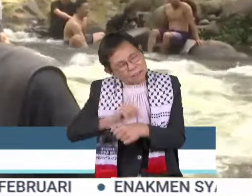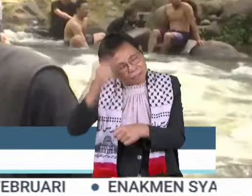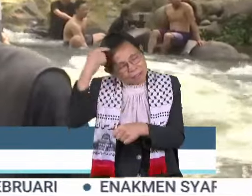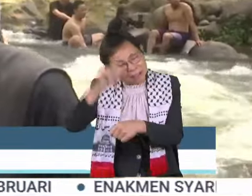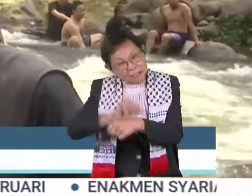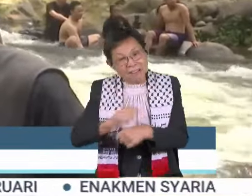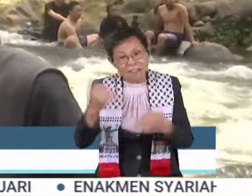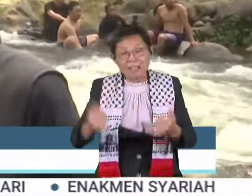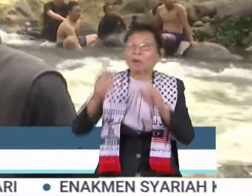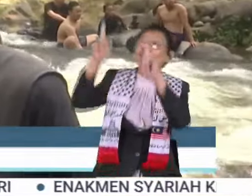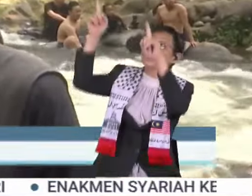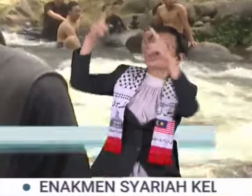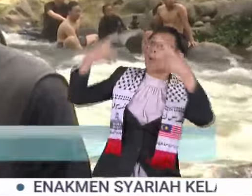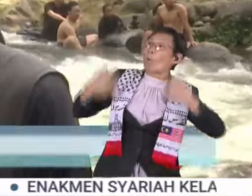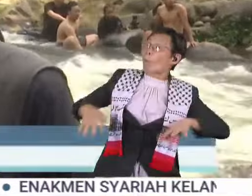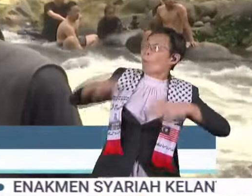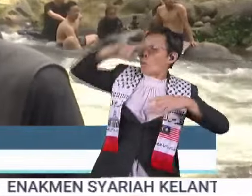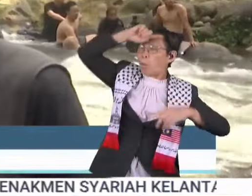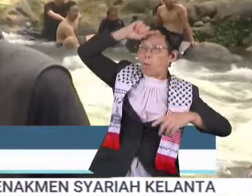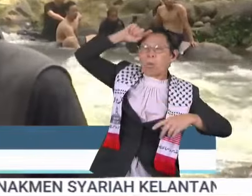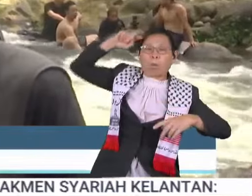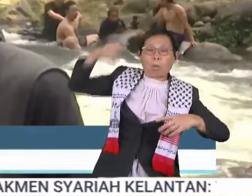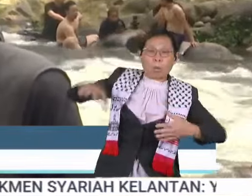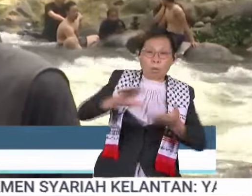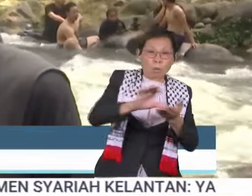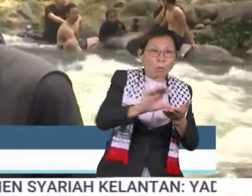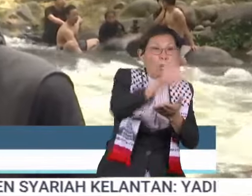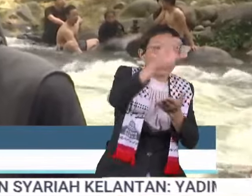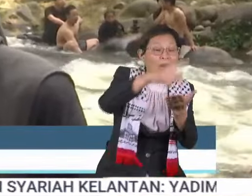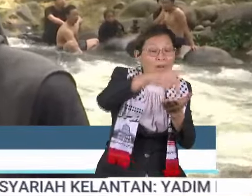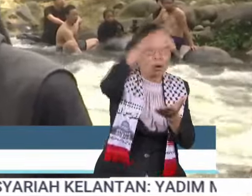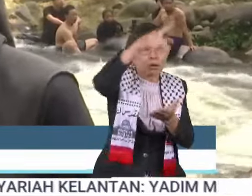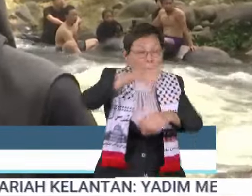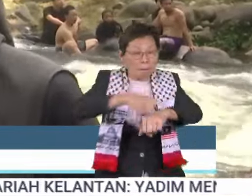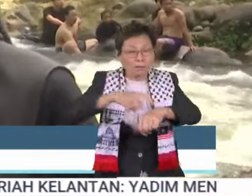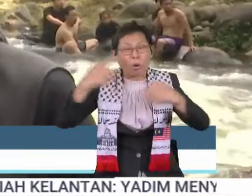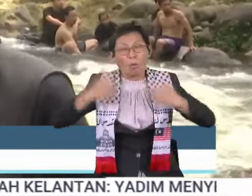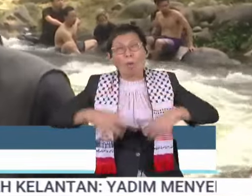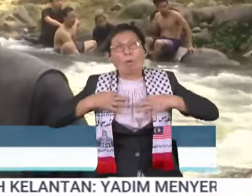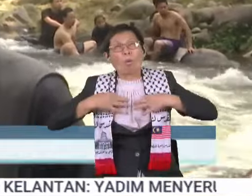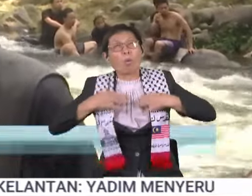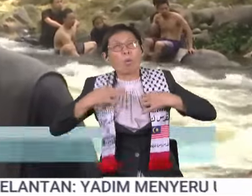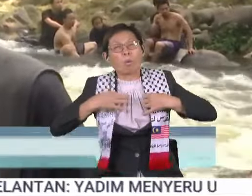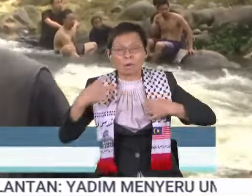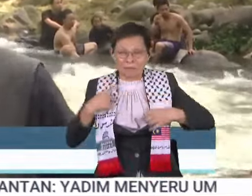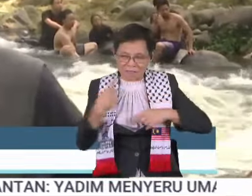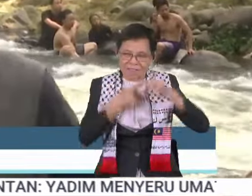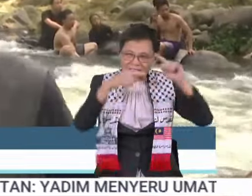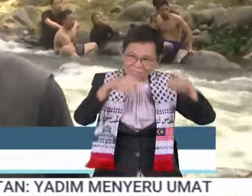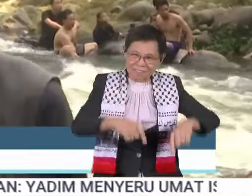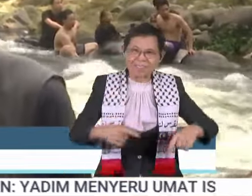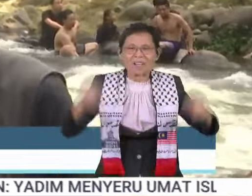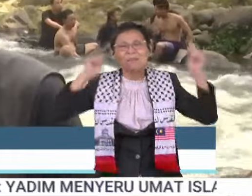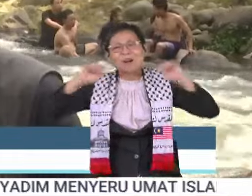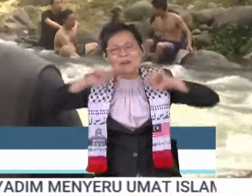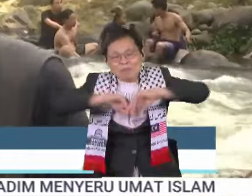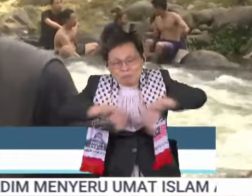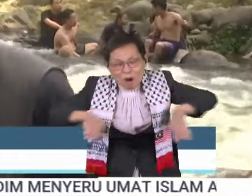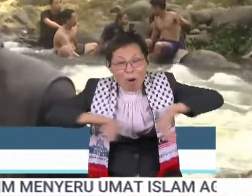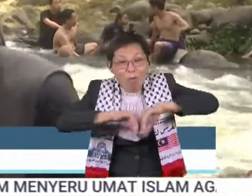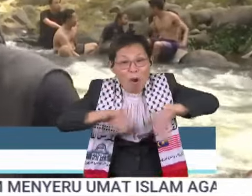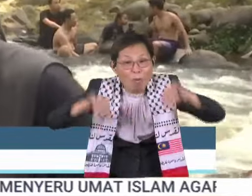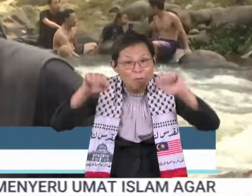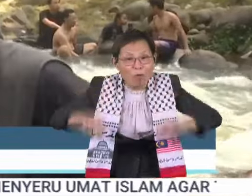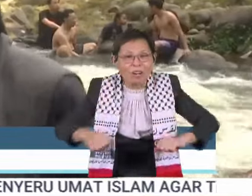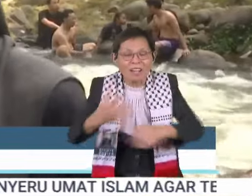Sekarang kan cuaca tengah panas kan. So dekat college pun sekarang pun memang tengah musim panas. So that's why kita datang sini lah senang mandi sungai sebab